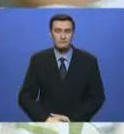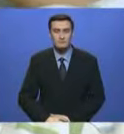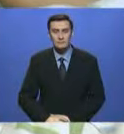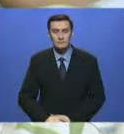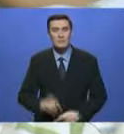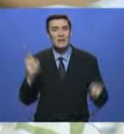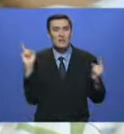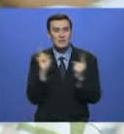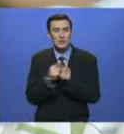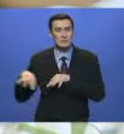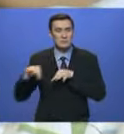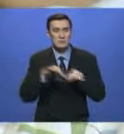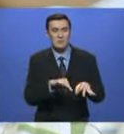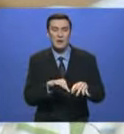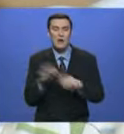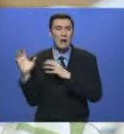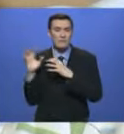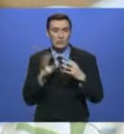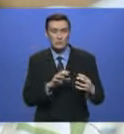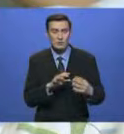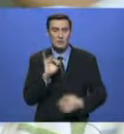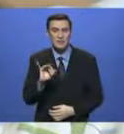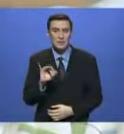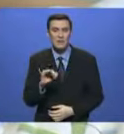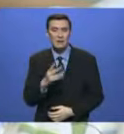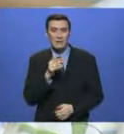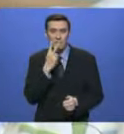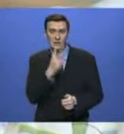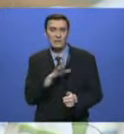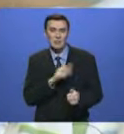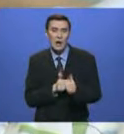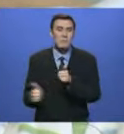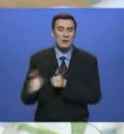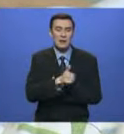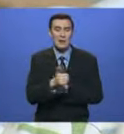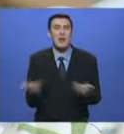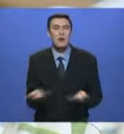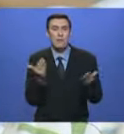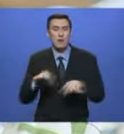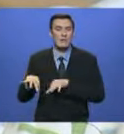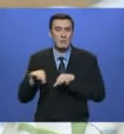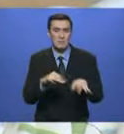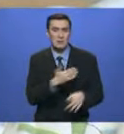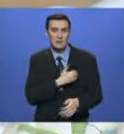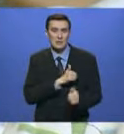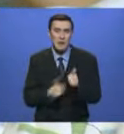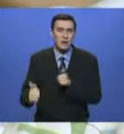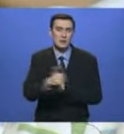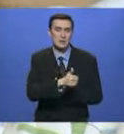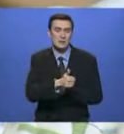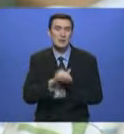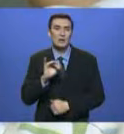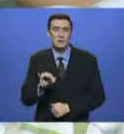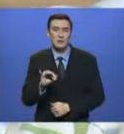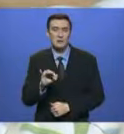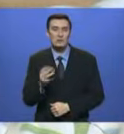На встречу ехал еще один рейсовый, и видно, обгоняла легковая машина, и в нас врезалась.